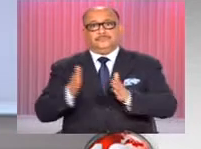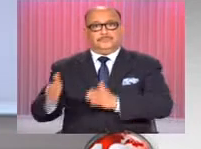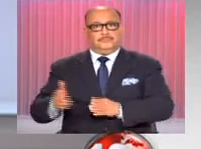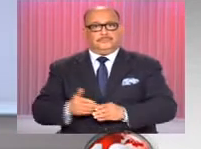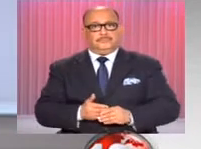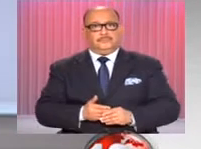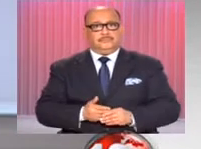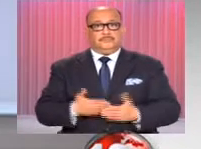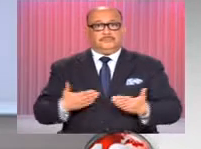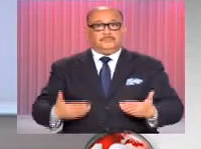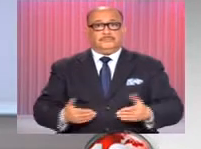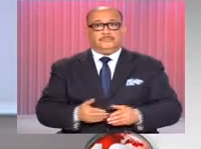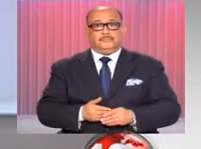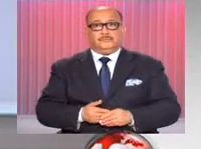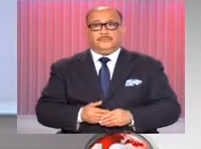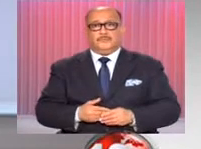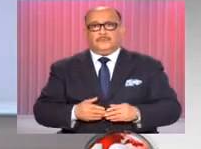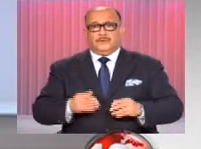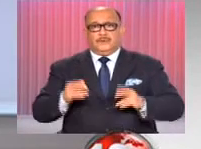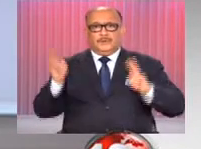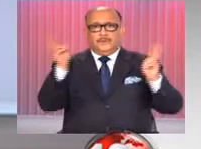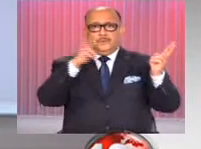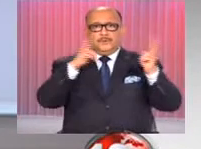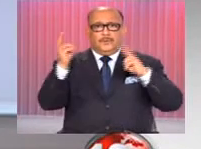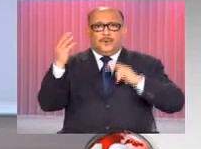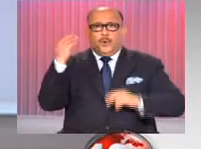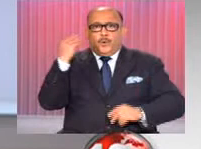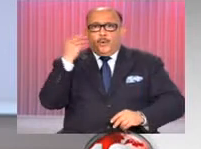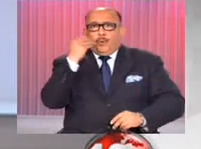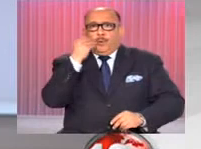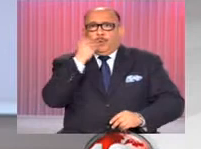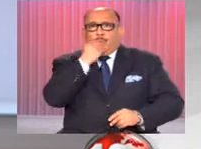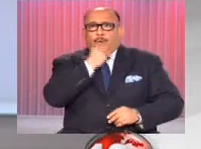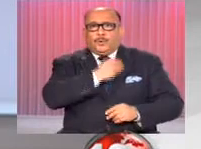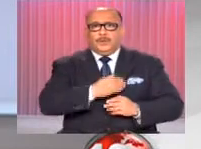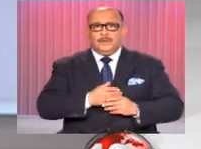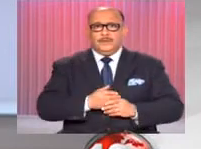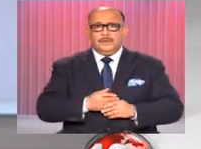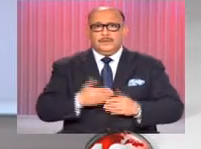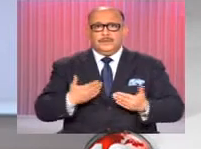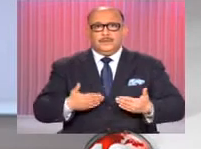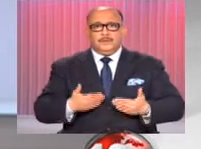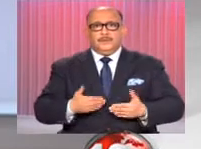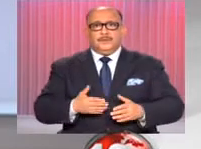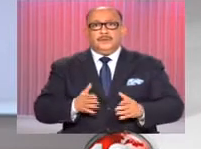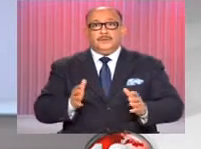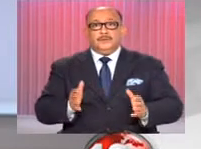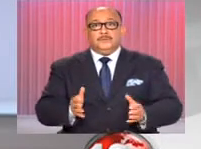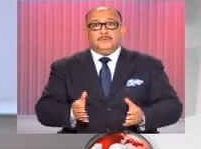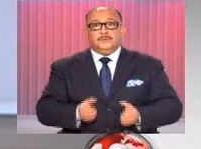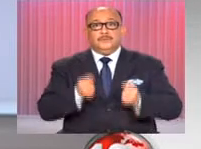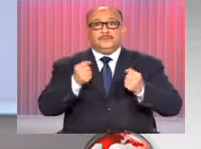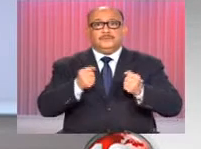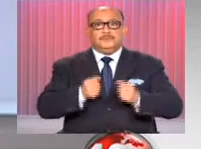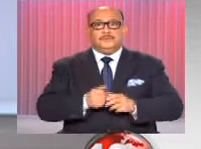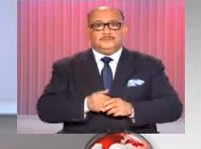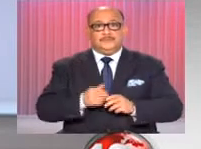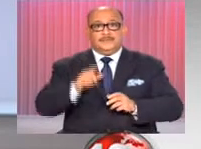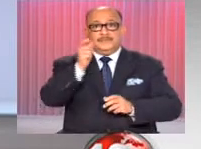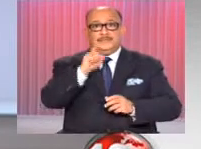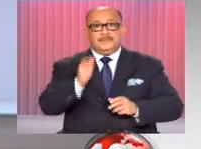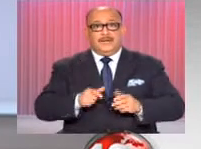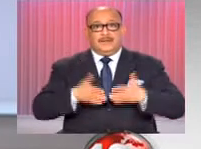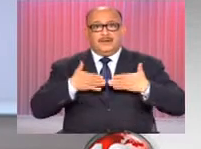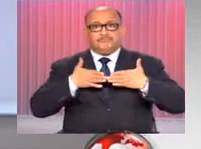وسط طقس شديد البرودة، تتواصل عملية إنقاذ الراكبين على متن العبارة الإيطالية التي اندلعت في جزء منها